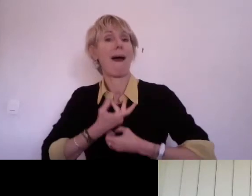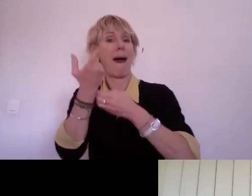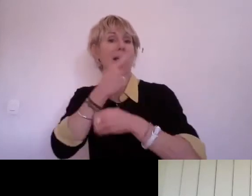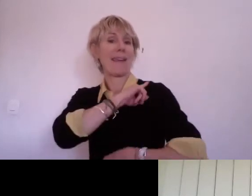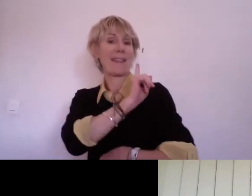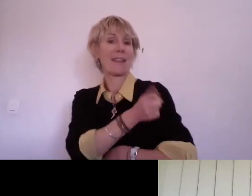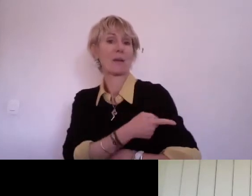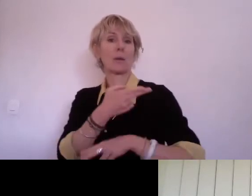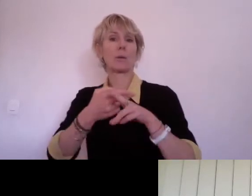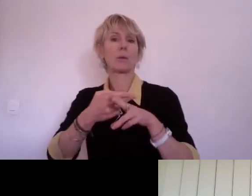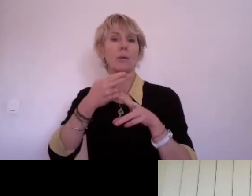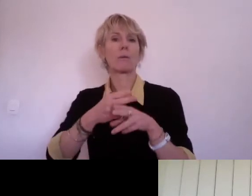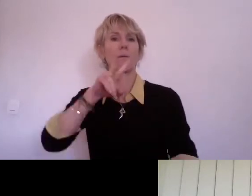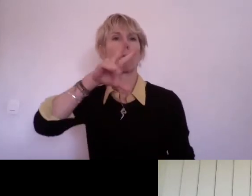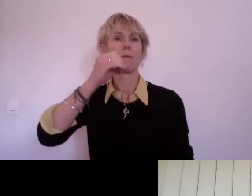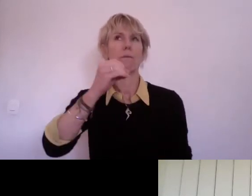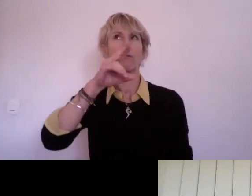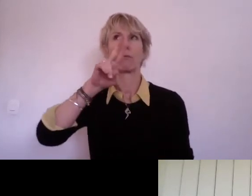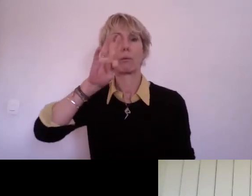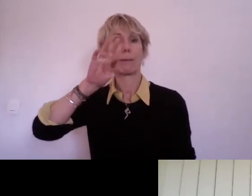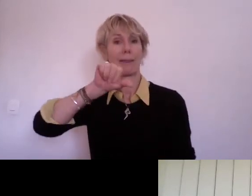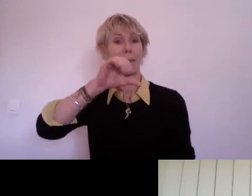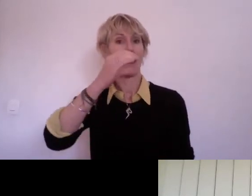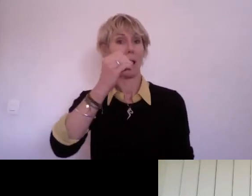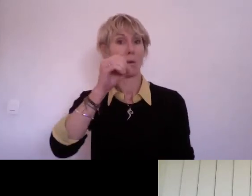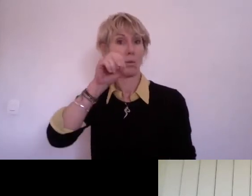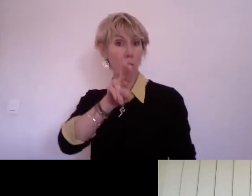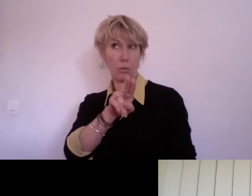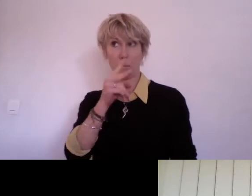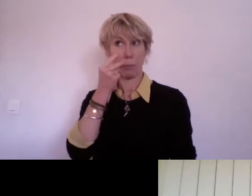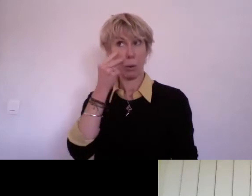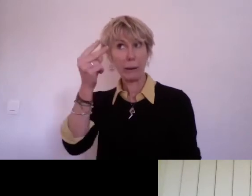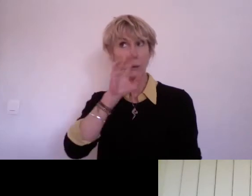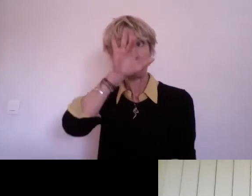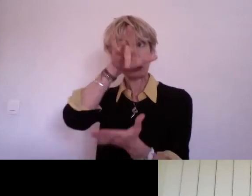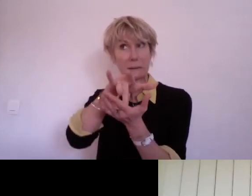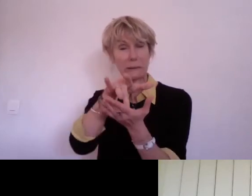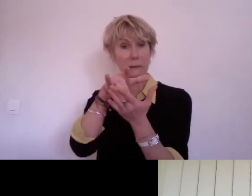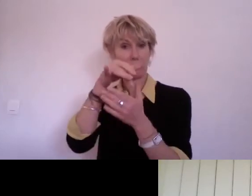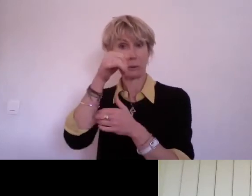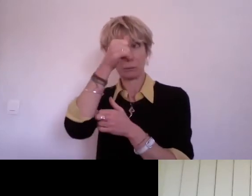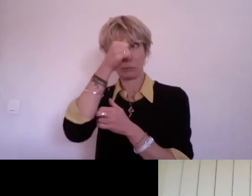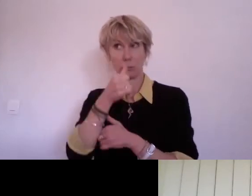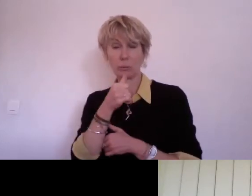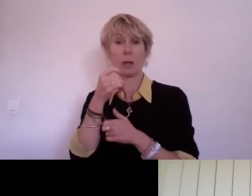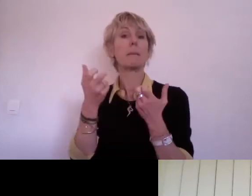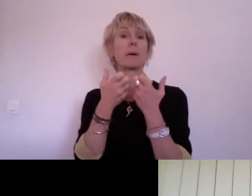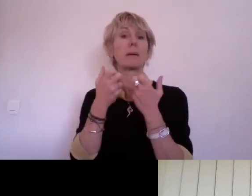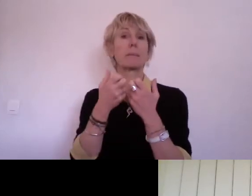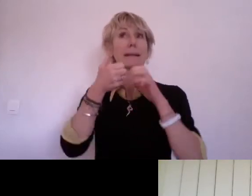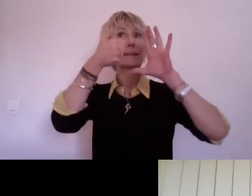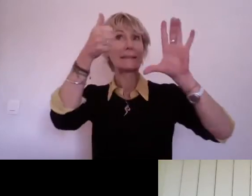le Vutao. Donc vous pouvez retrouver ou sur le site, par exemple sur le site du musée, il y a 6 contemplés autour de